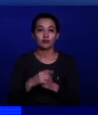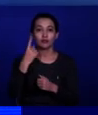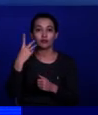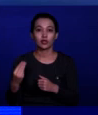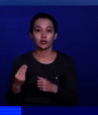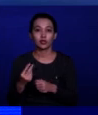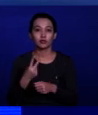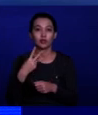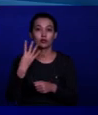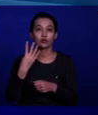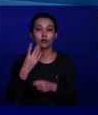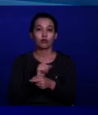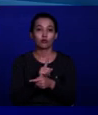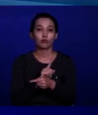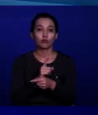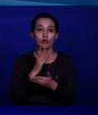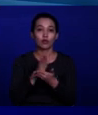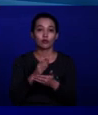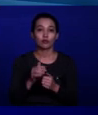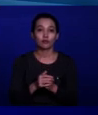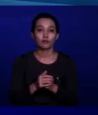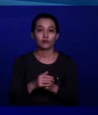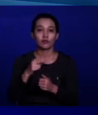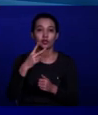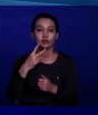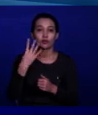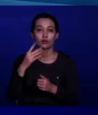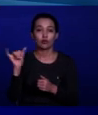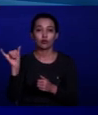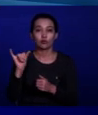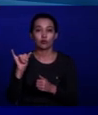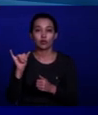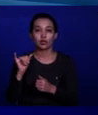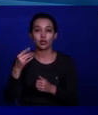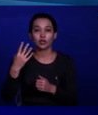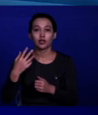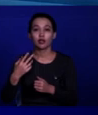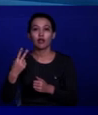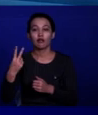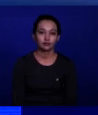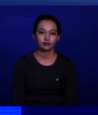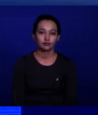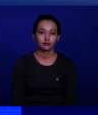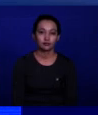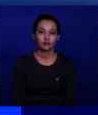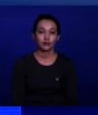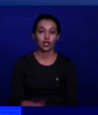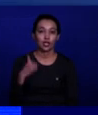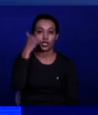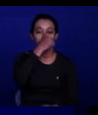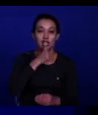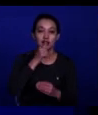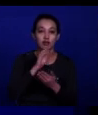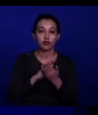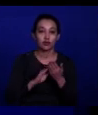bir sutkamiz 24 soatga teng. 24 ni 2 ga ko'paytirsak 48 ga teng. Yillarda